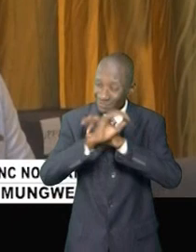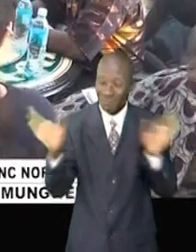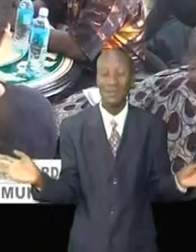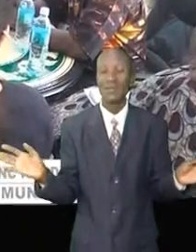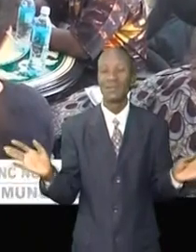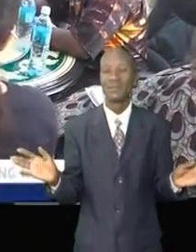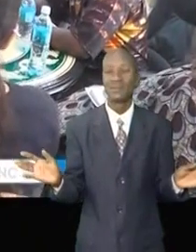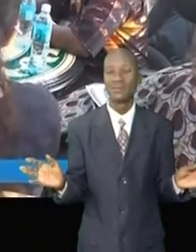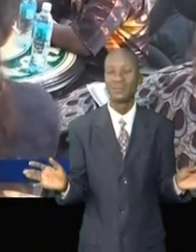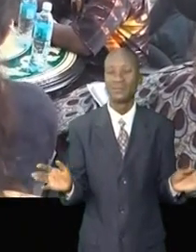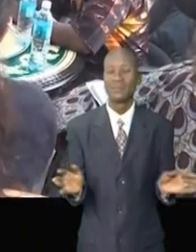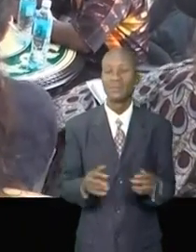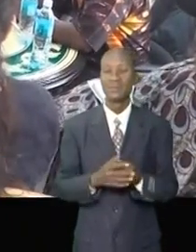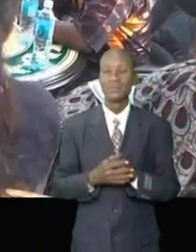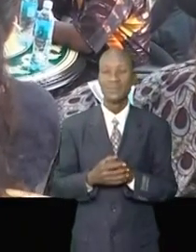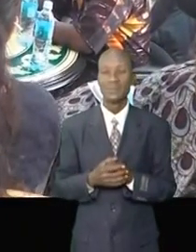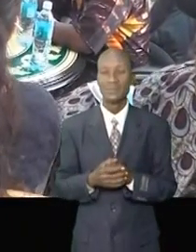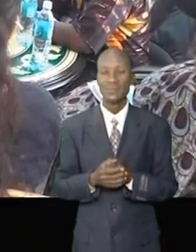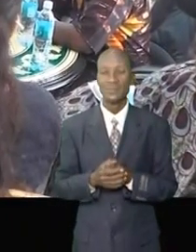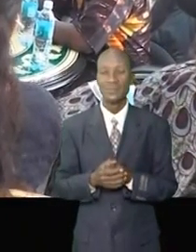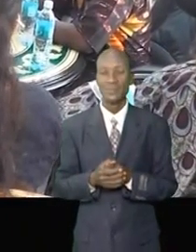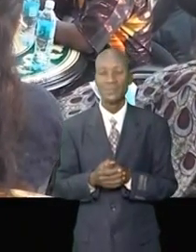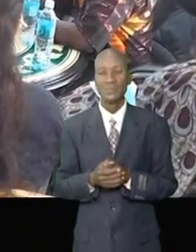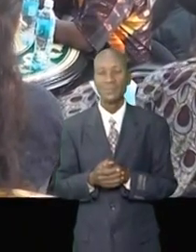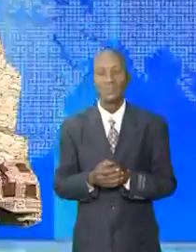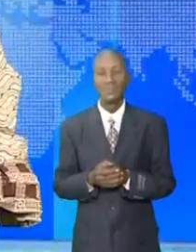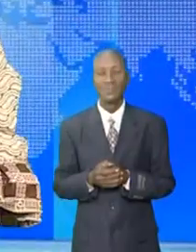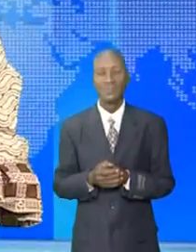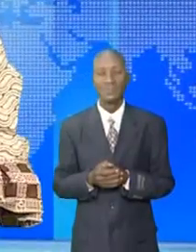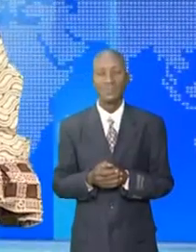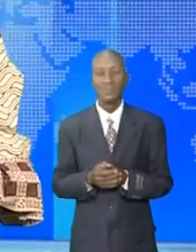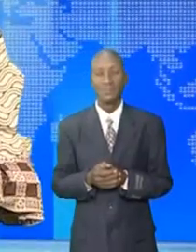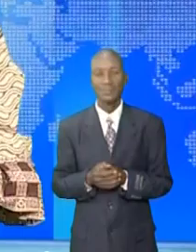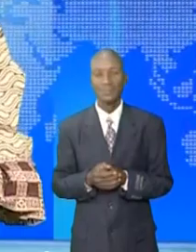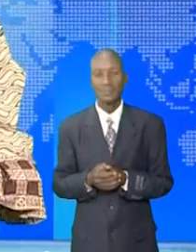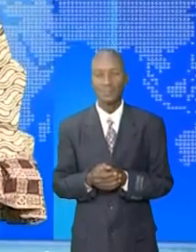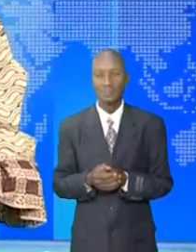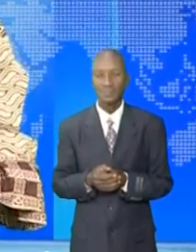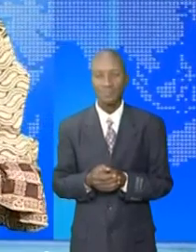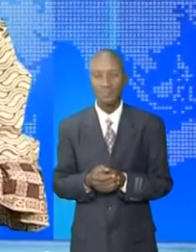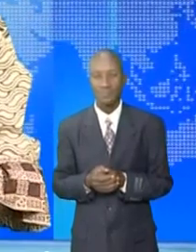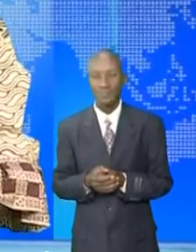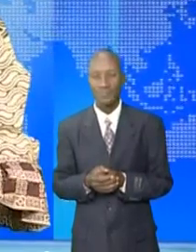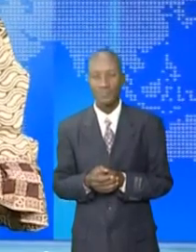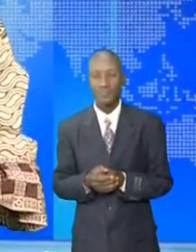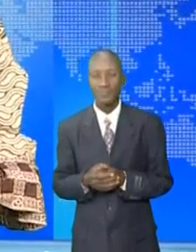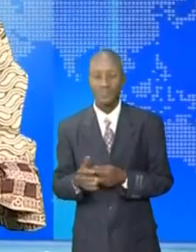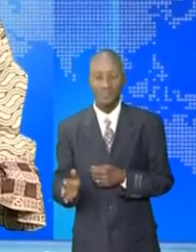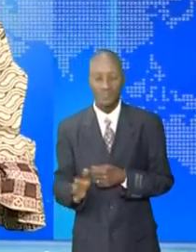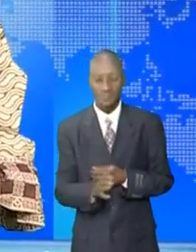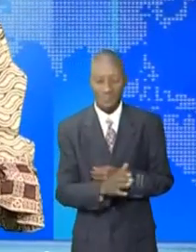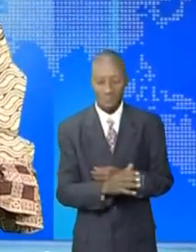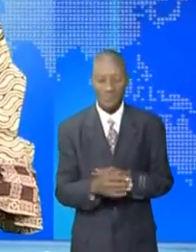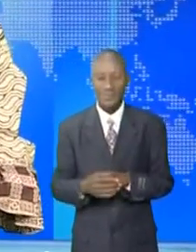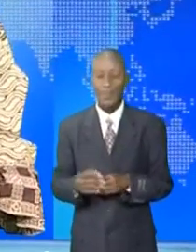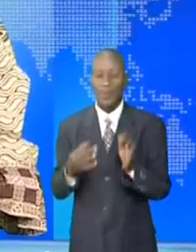la collaboration avec les experts européens attendus ici à Goma. 8 ans déjà depuis que